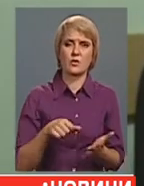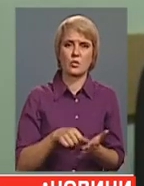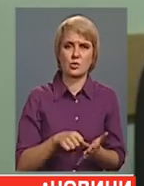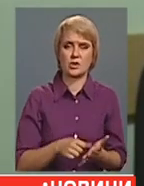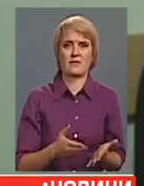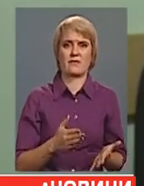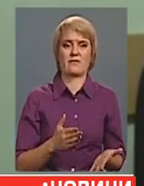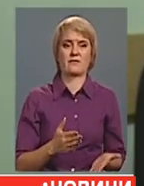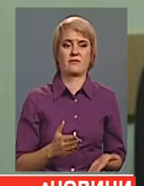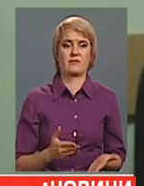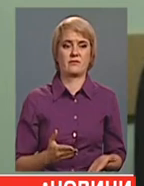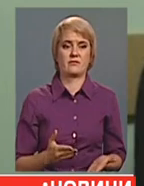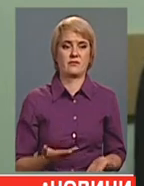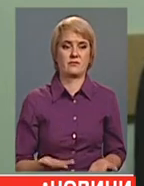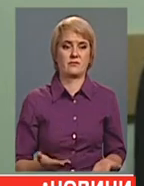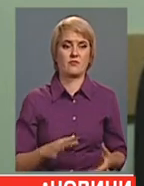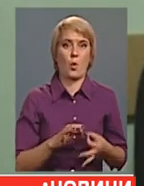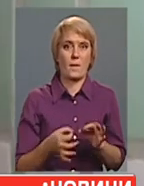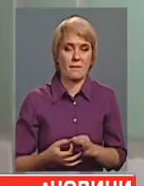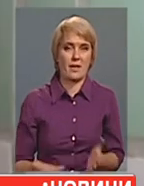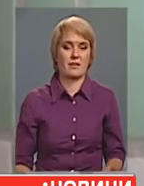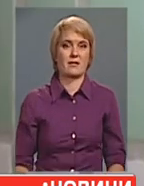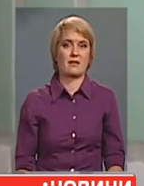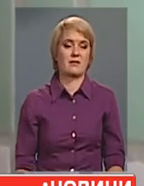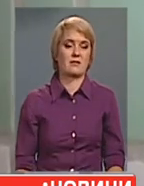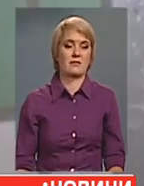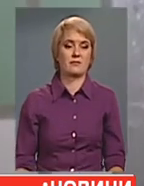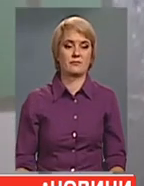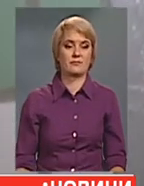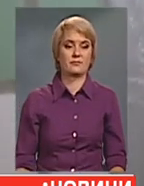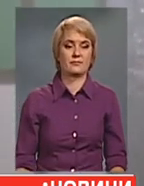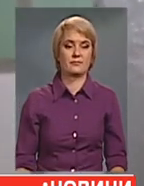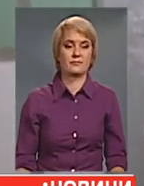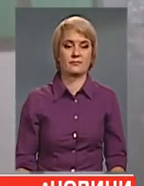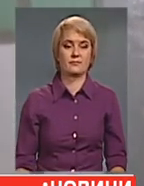участь в Олімпіадах. Юлія Михайлова, новини на Першому.